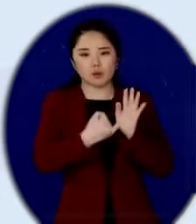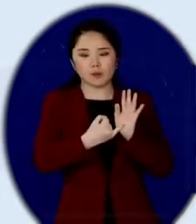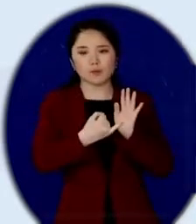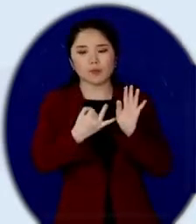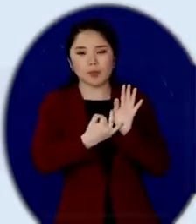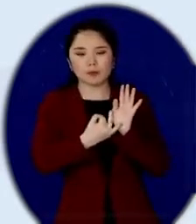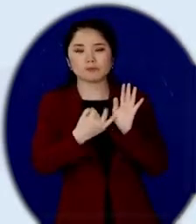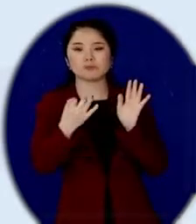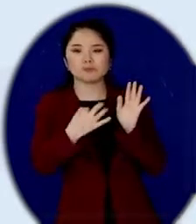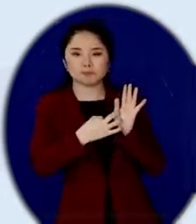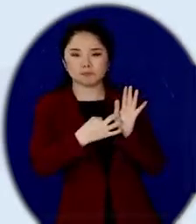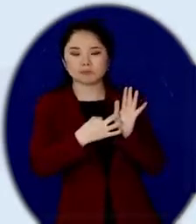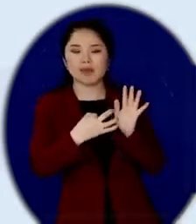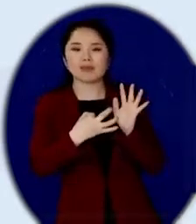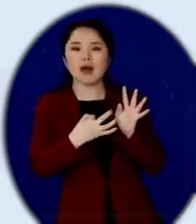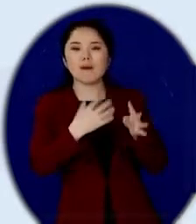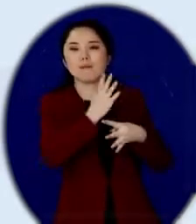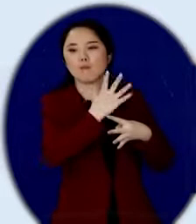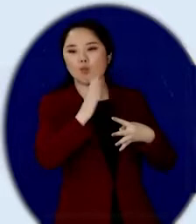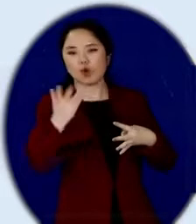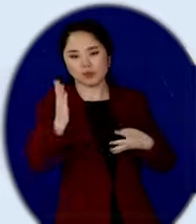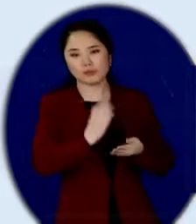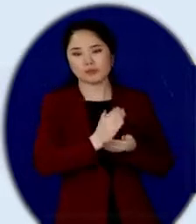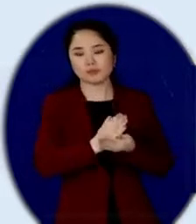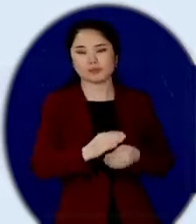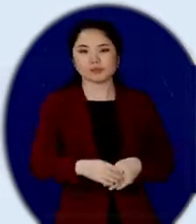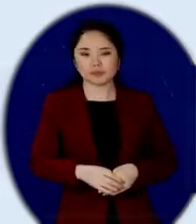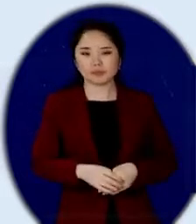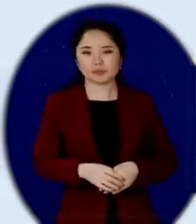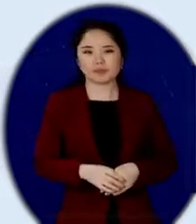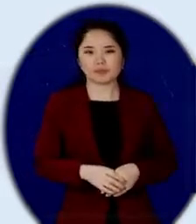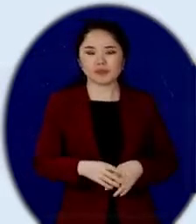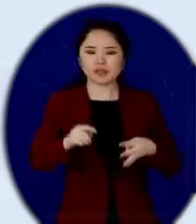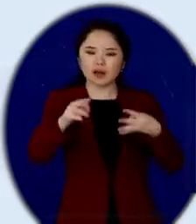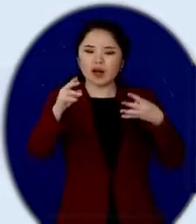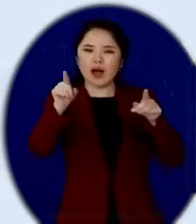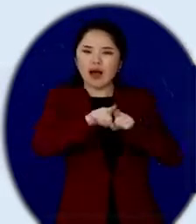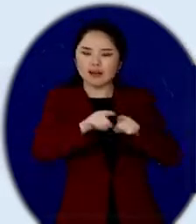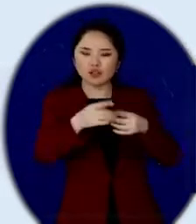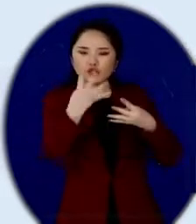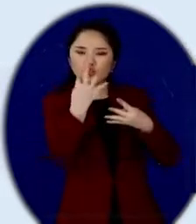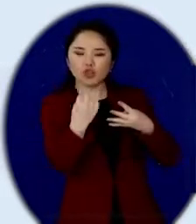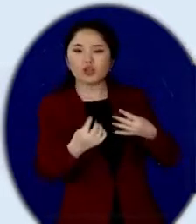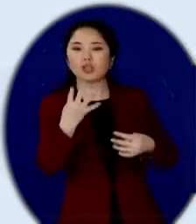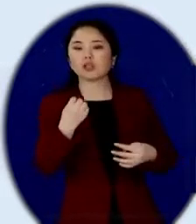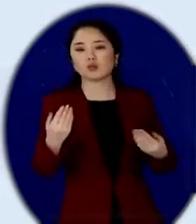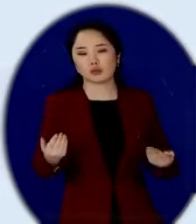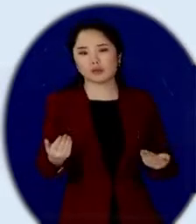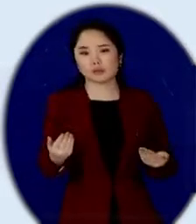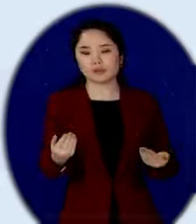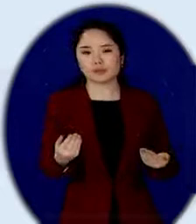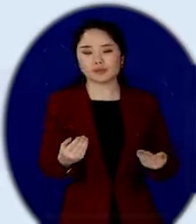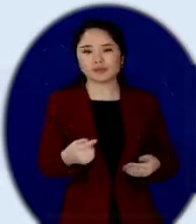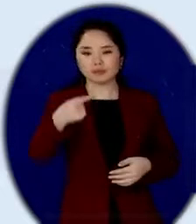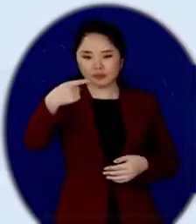6 7 8 мод суулгасан байна. Тэнцүү тооны модтой хідэн мөр байна вэ?